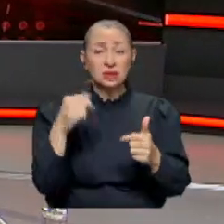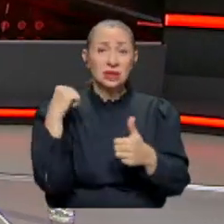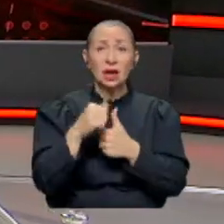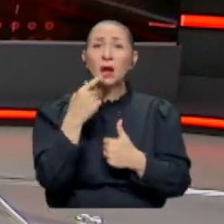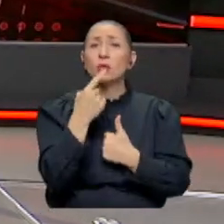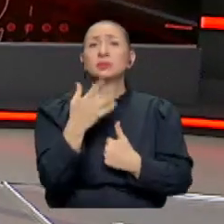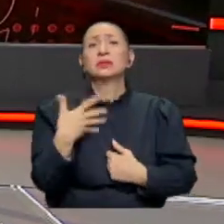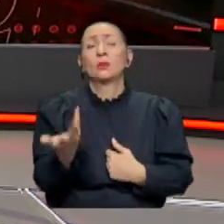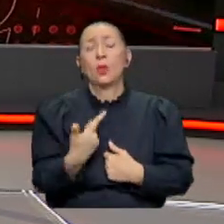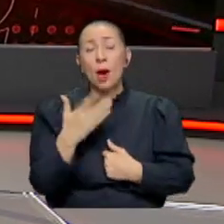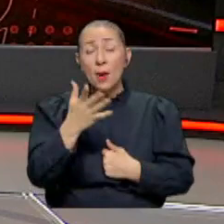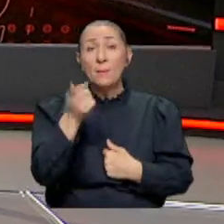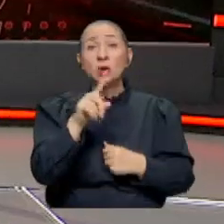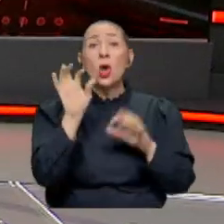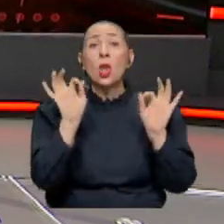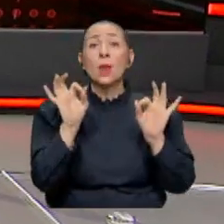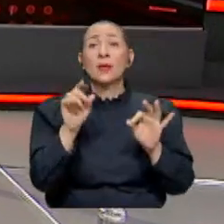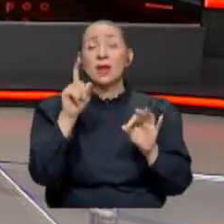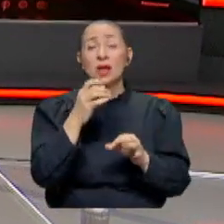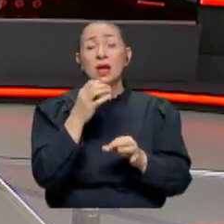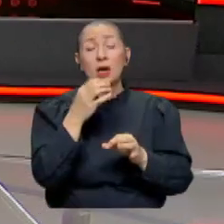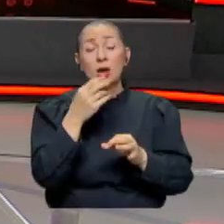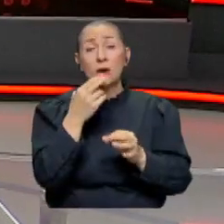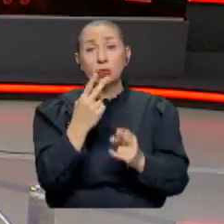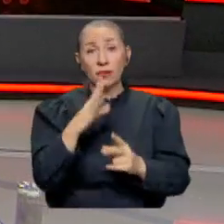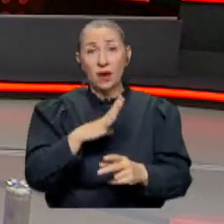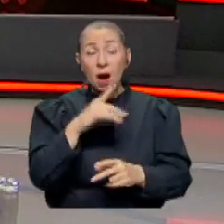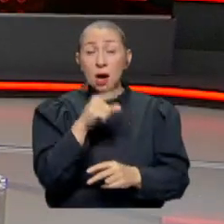tekrar etmek istemiyorum. Ama bir başka önemli ifade daha var.